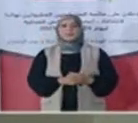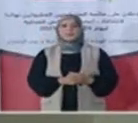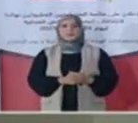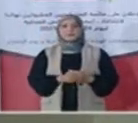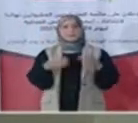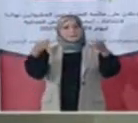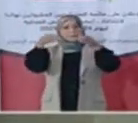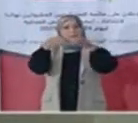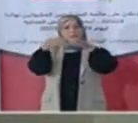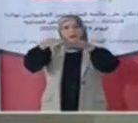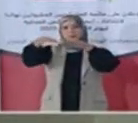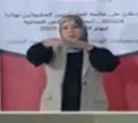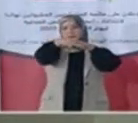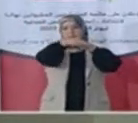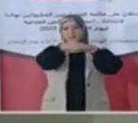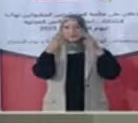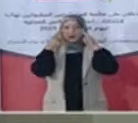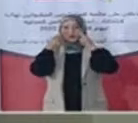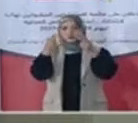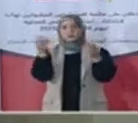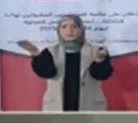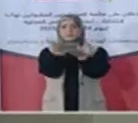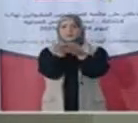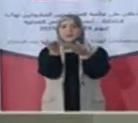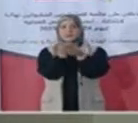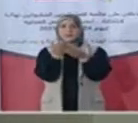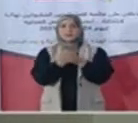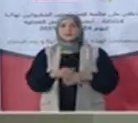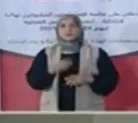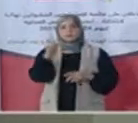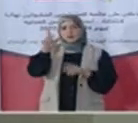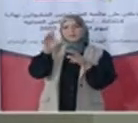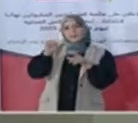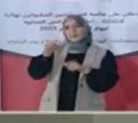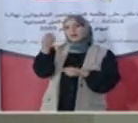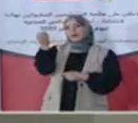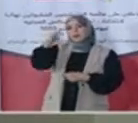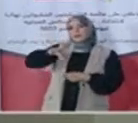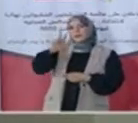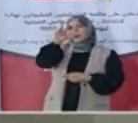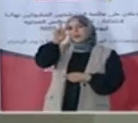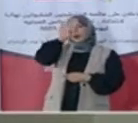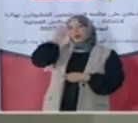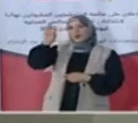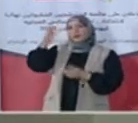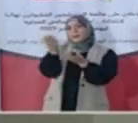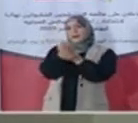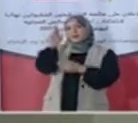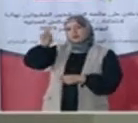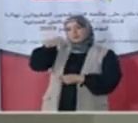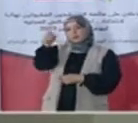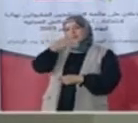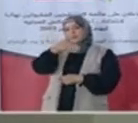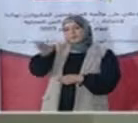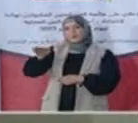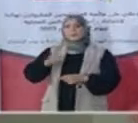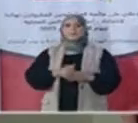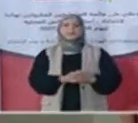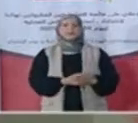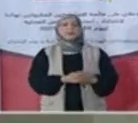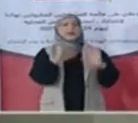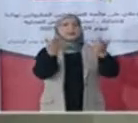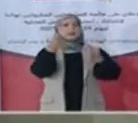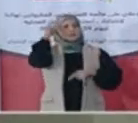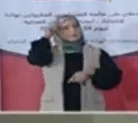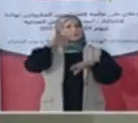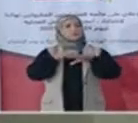قامت الهيئات الفرعية بالبت في تلك الملفات، وتم رفض 543 مطلب ترشح